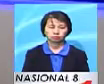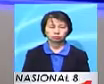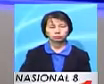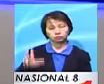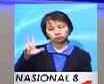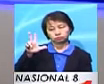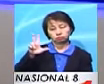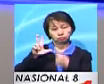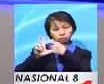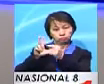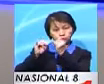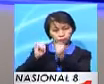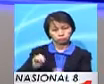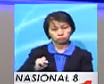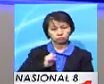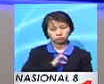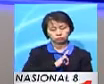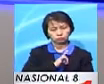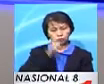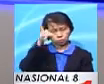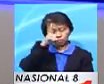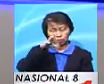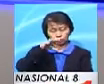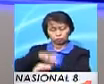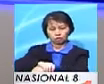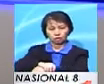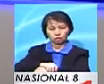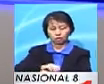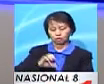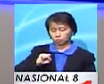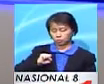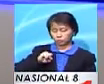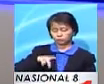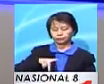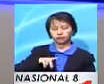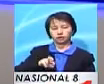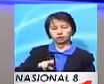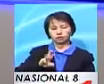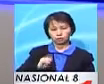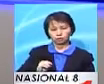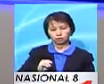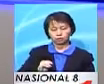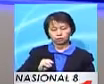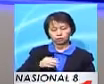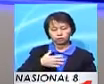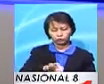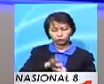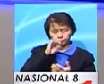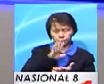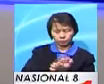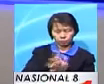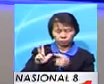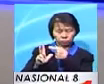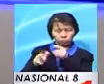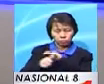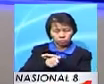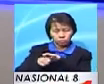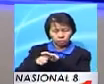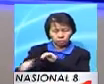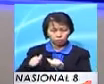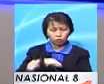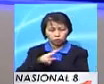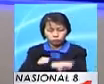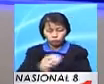3 individu termasuk seorang kakitangan awam ditahan Suruhanjaya Pencegahan Rasuah Malaysia SPRM selepas dipercayai melindungi kegiatan